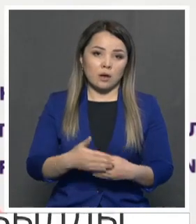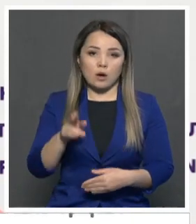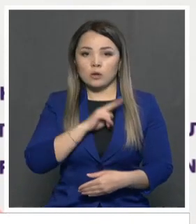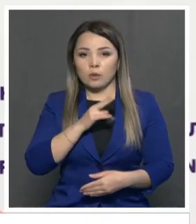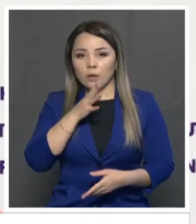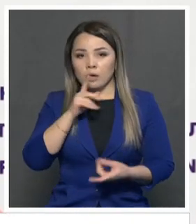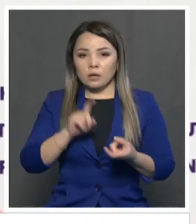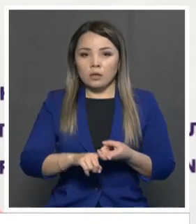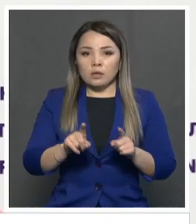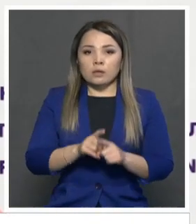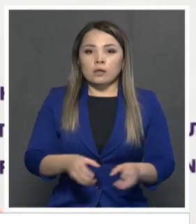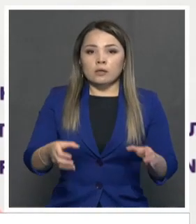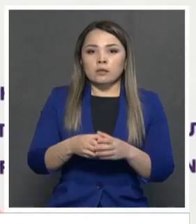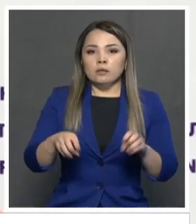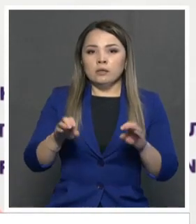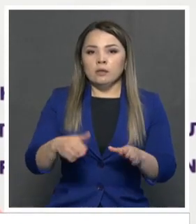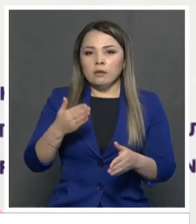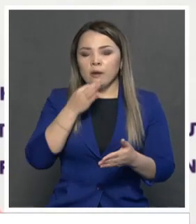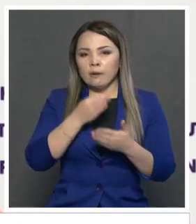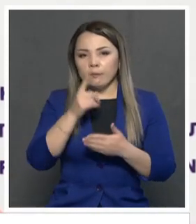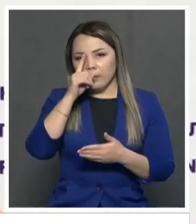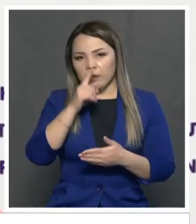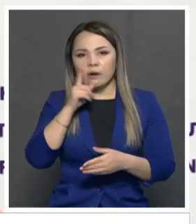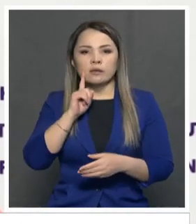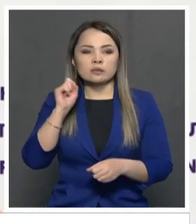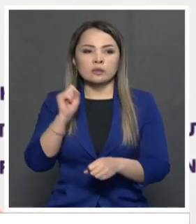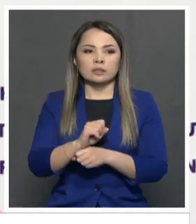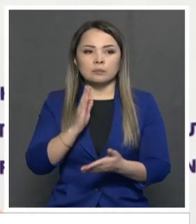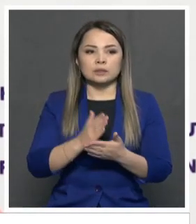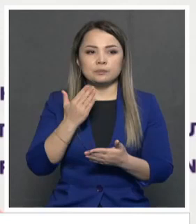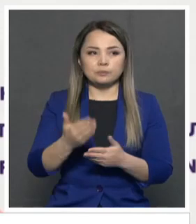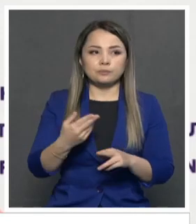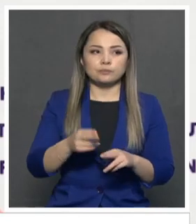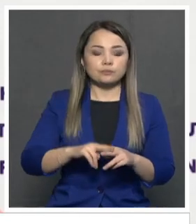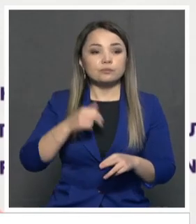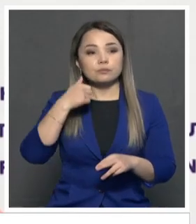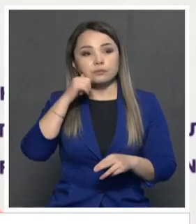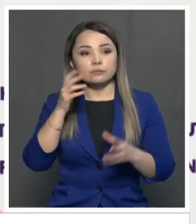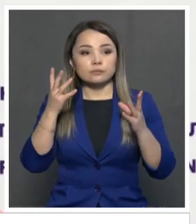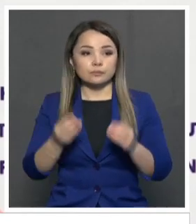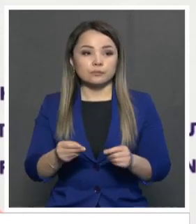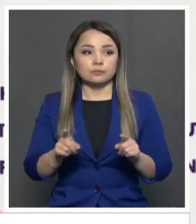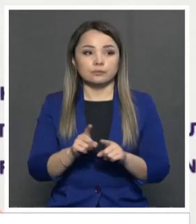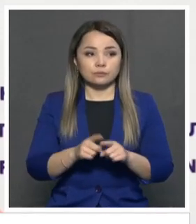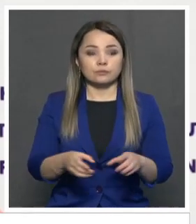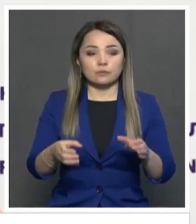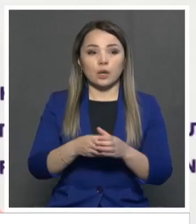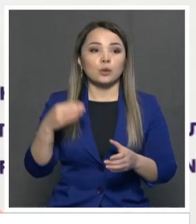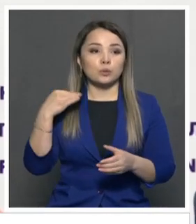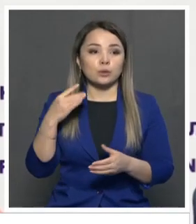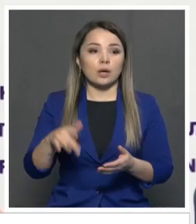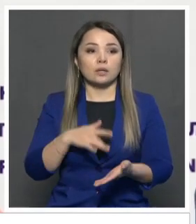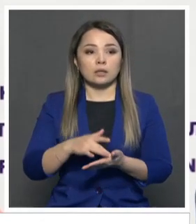уақытша соттың шешімімен бір айға тоқтатты. Кеше ғана мінекей болса, Түркістан қаласындағы